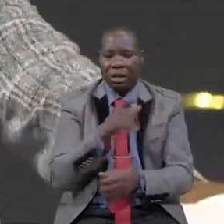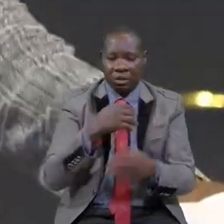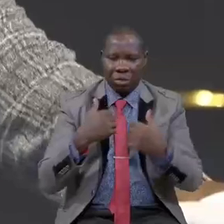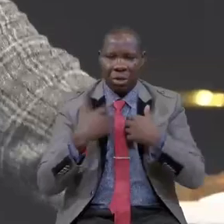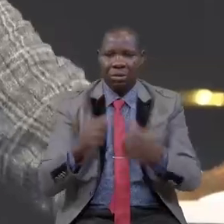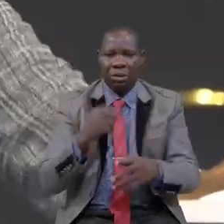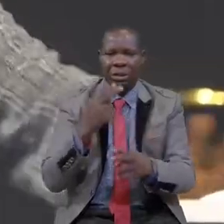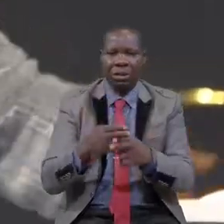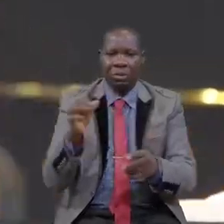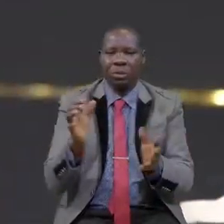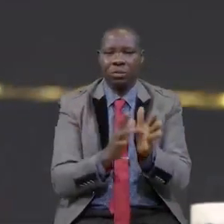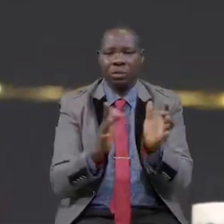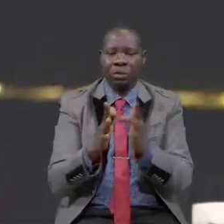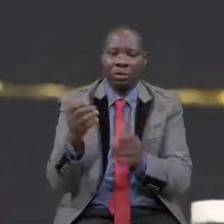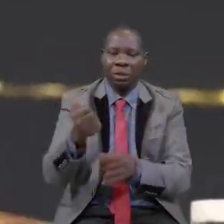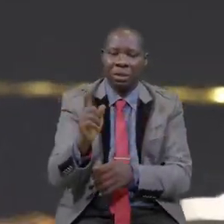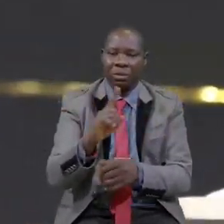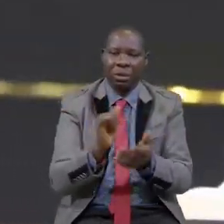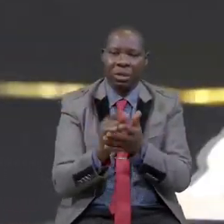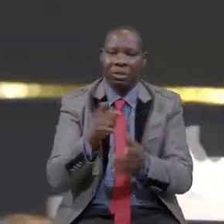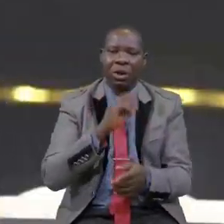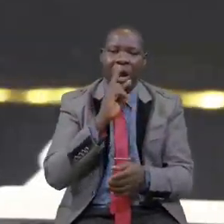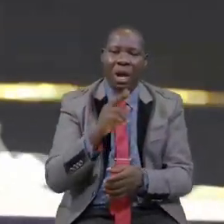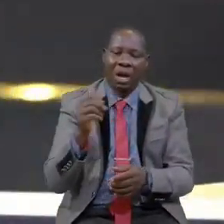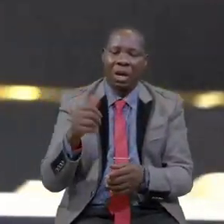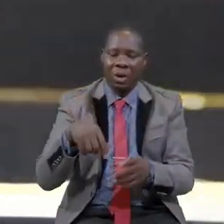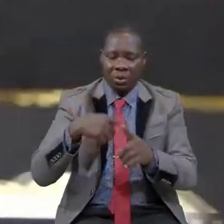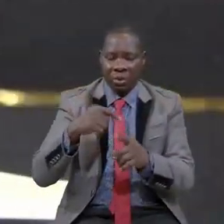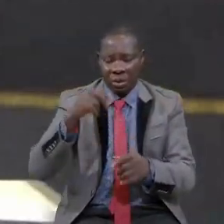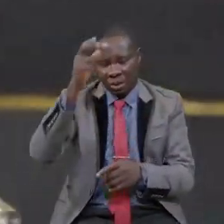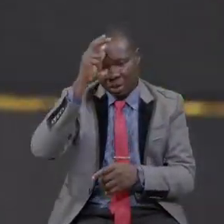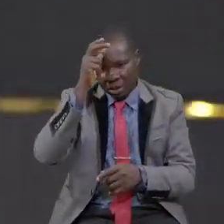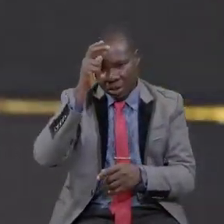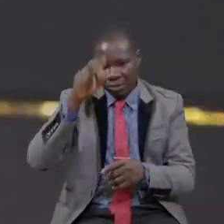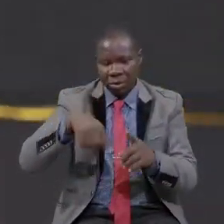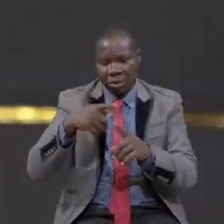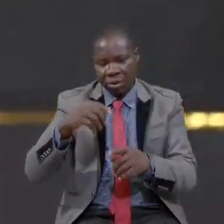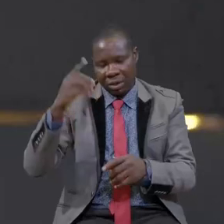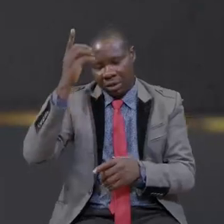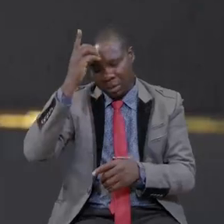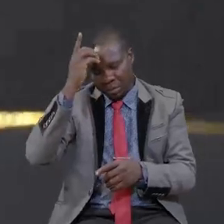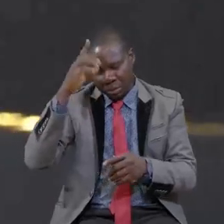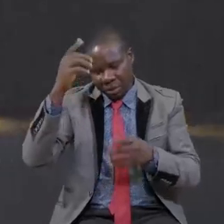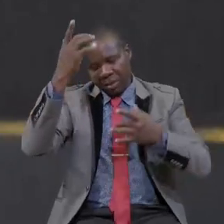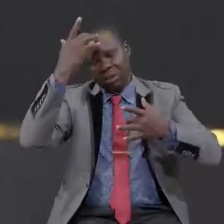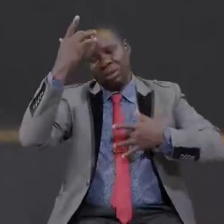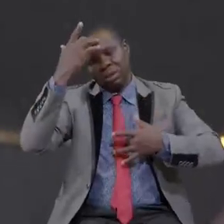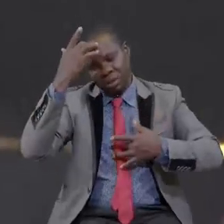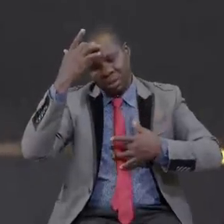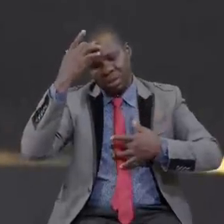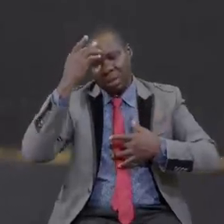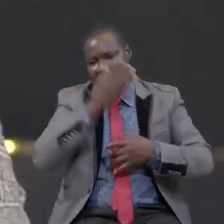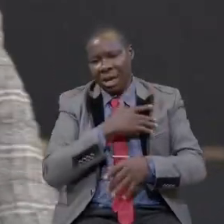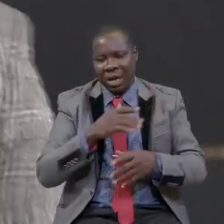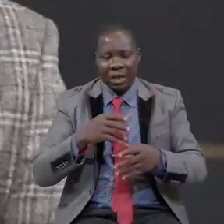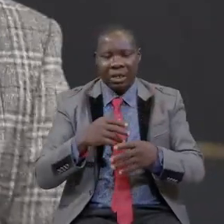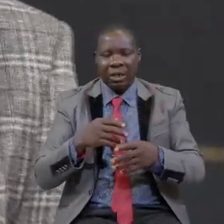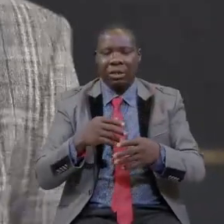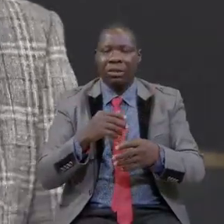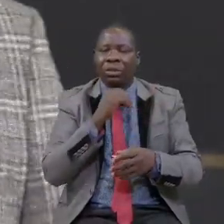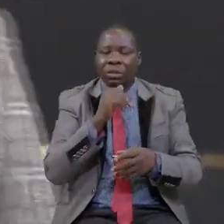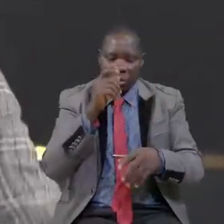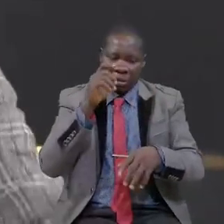Comme tu es sauvé, partout tu seras, quand les démons, quand les maladies, quand la mort